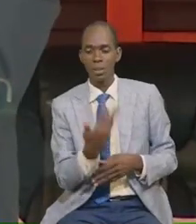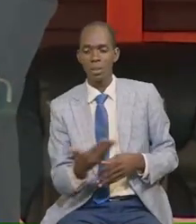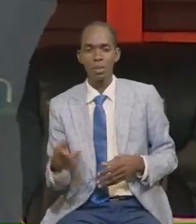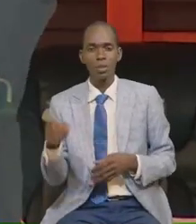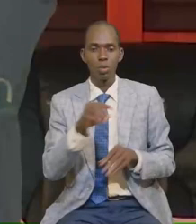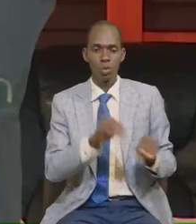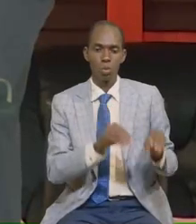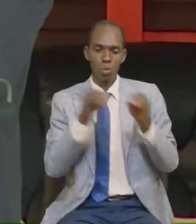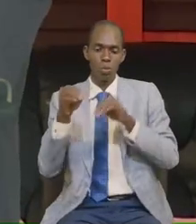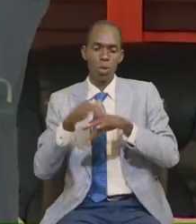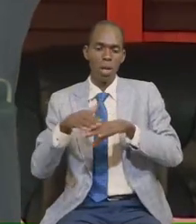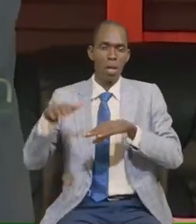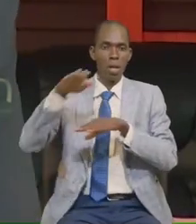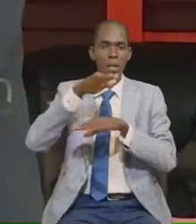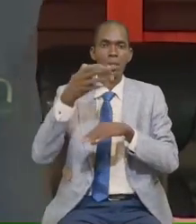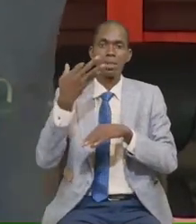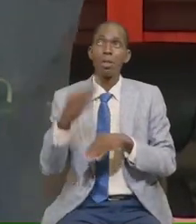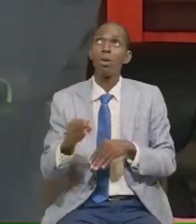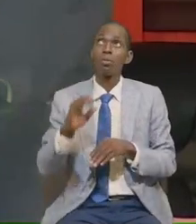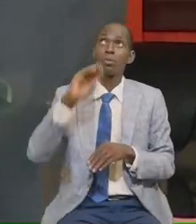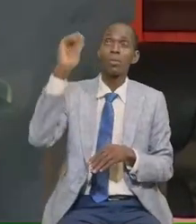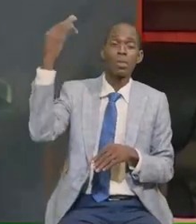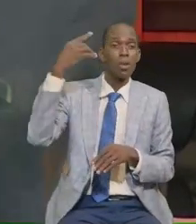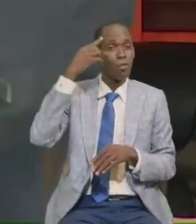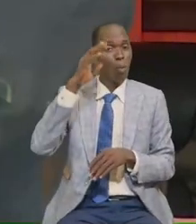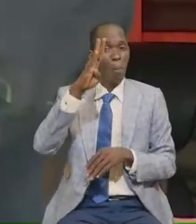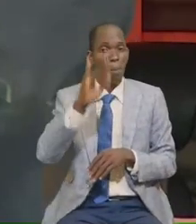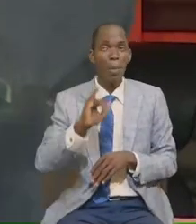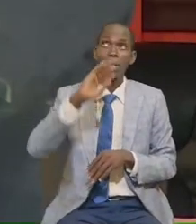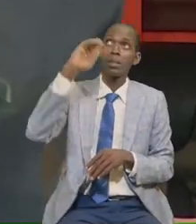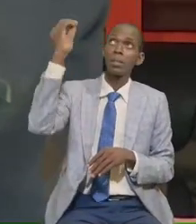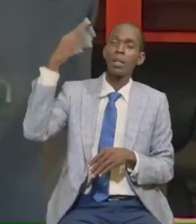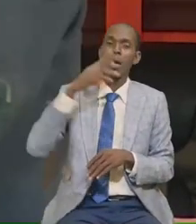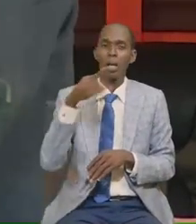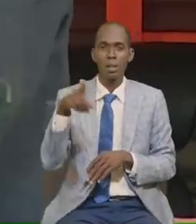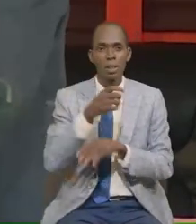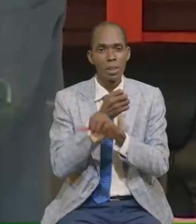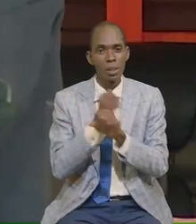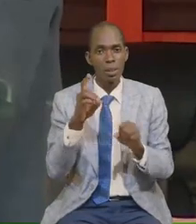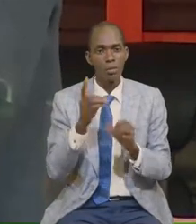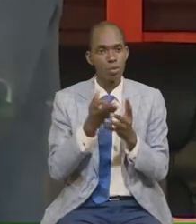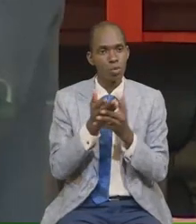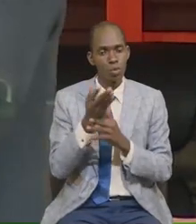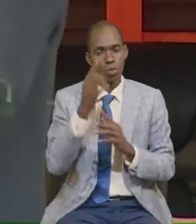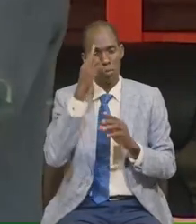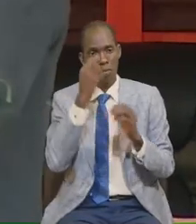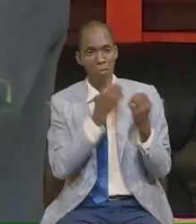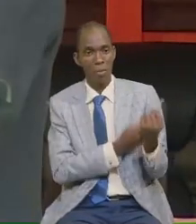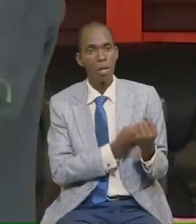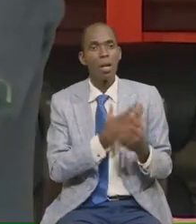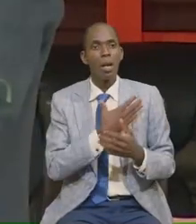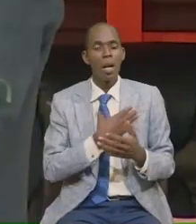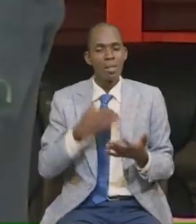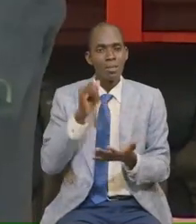de la grâce car c'est pas la gratte que vous êtes sauvé par le moyen de la foi et cela ne vient pas de vous